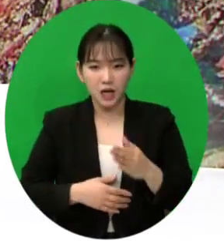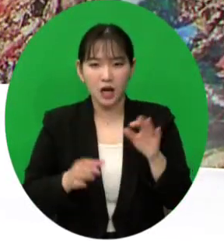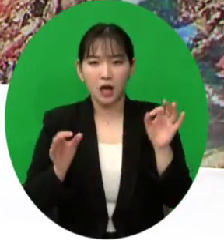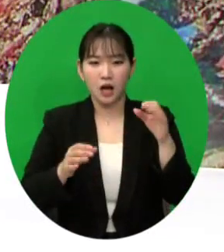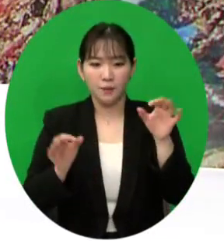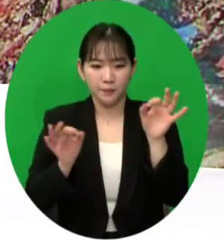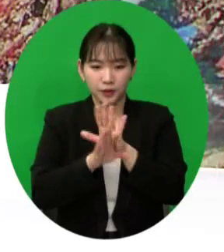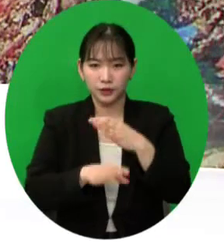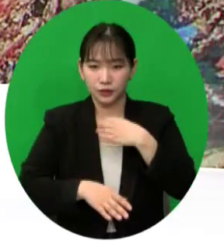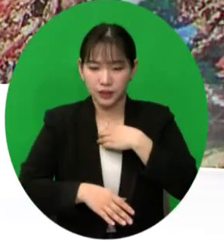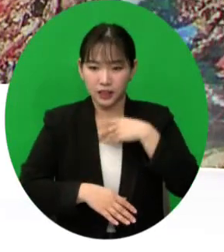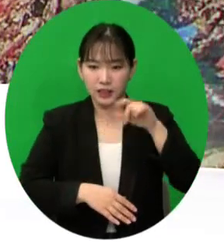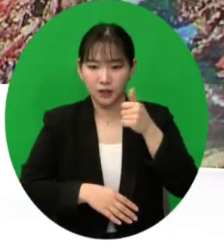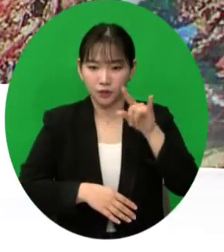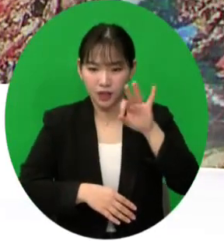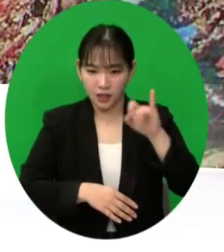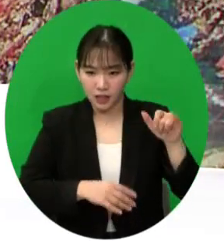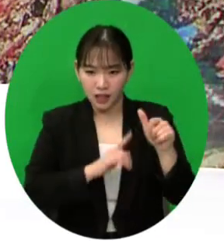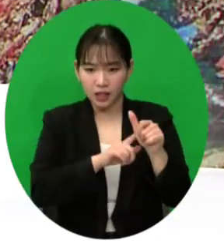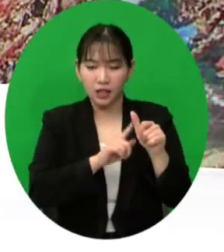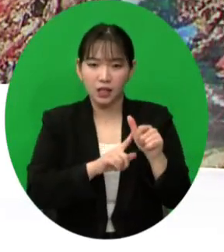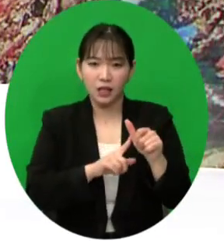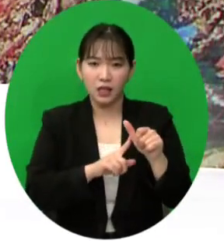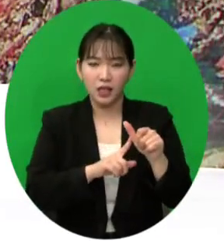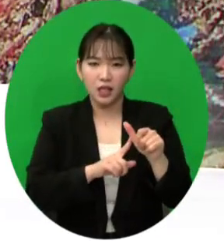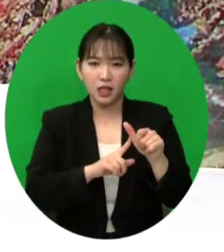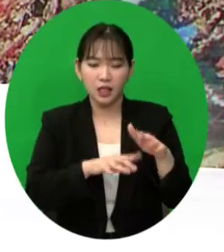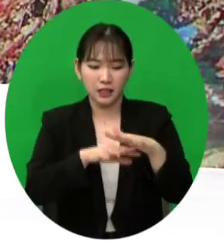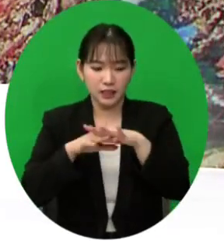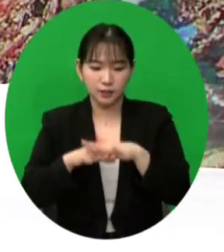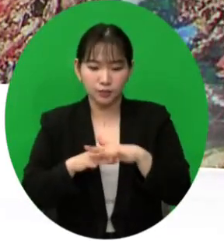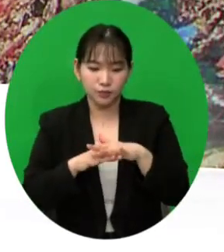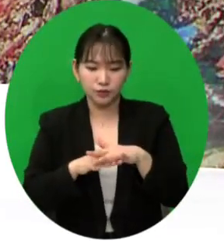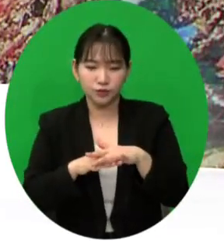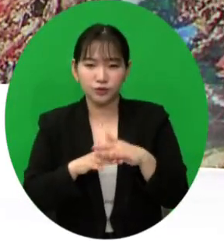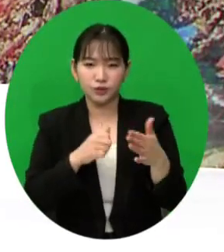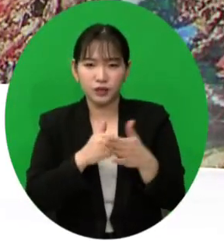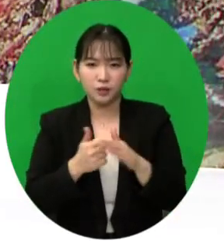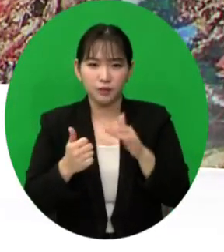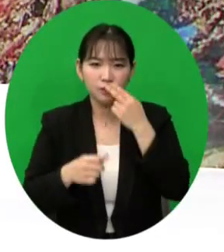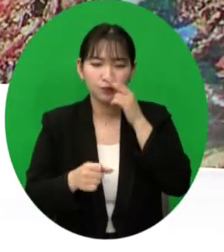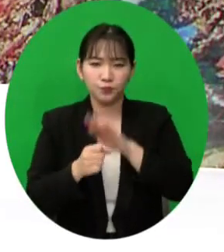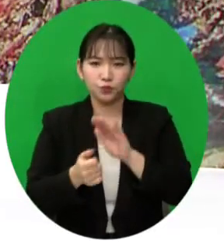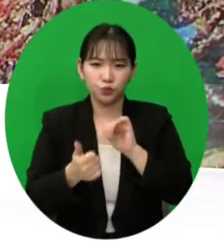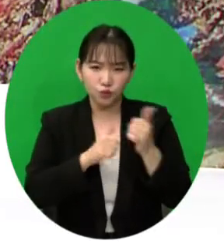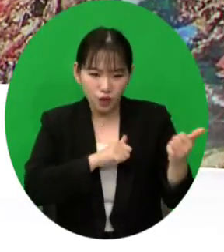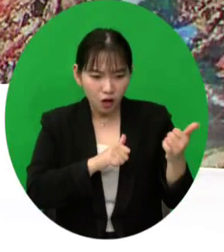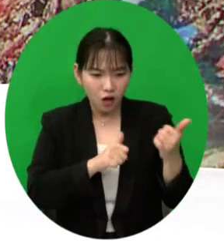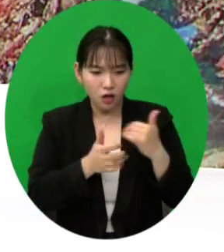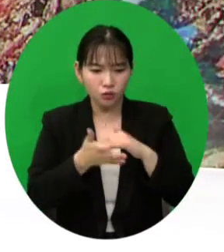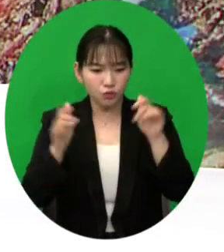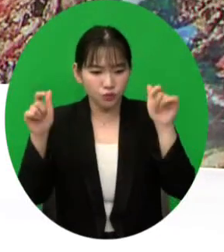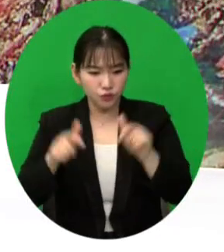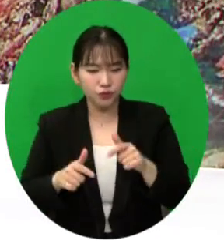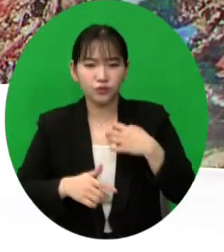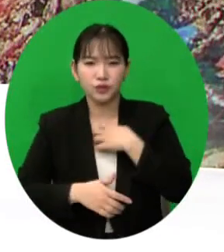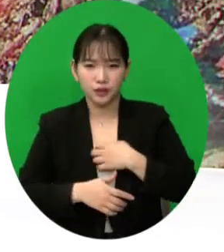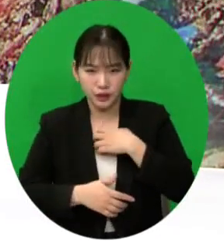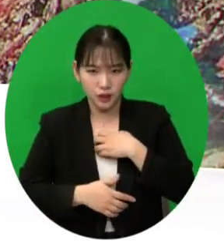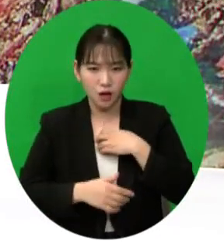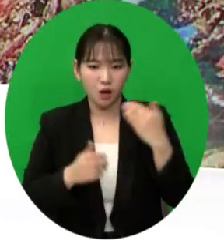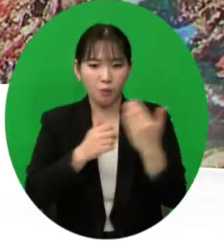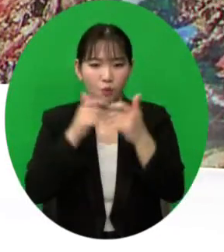최근 그물에 붙잡혀 질식사하는 경우가 많아 개체수 감소에 대한 우려가 나옵니다 상이 보호구역을